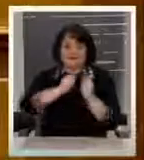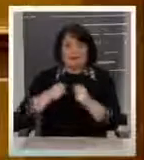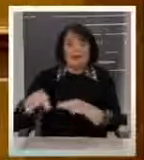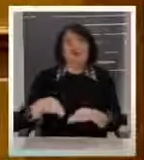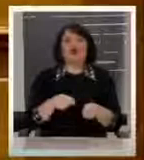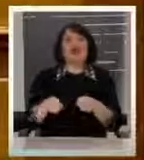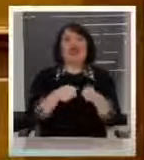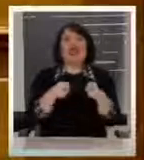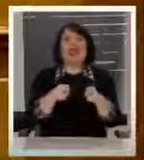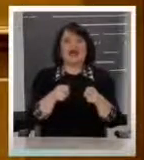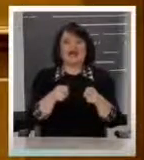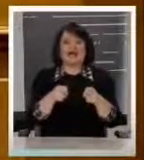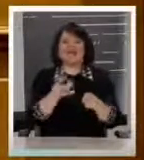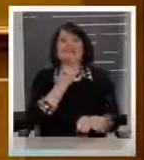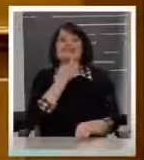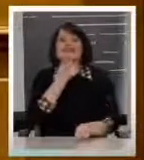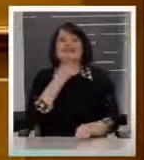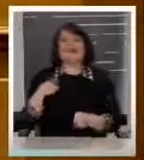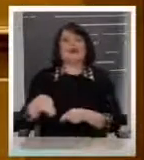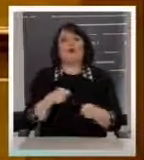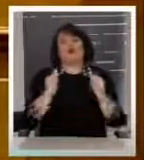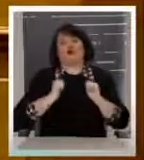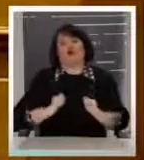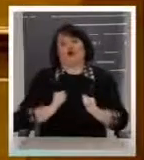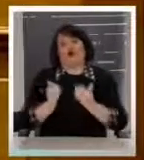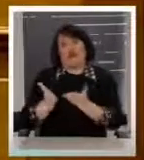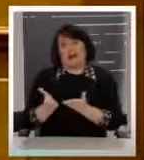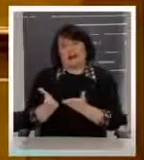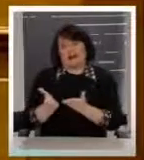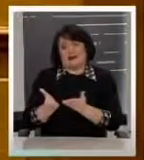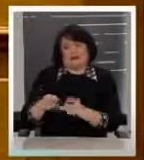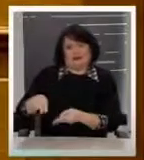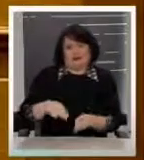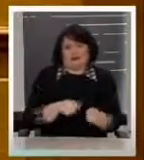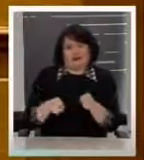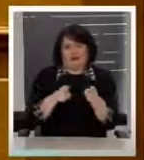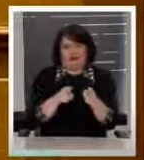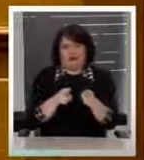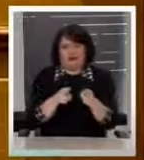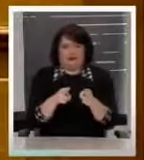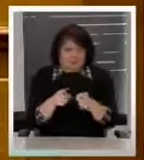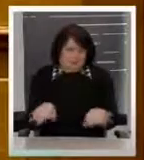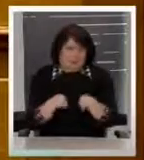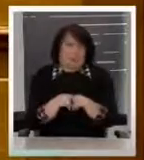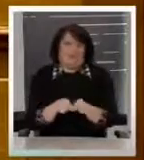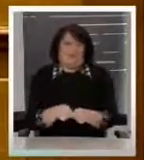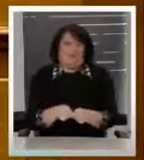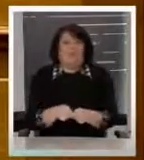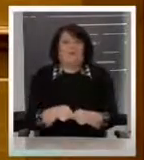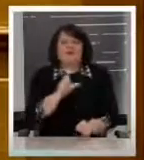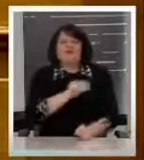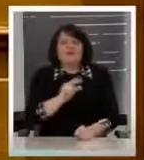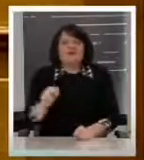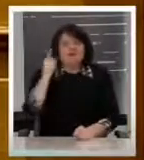Σε ποτάμι του ξηροποτάμου του κυρίου Θοδωράκη, βεβαίως, τον οποίον δεν έχετε τίποτα να χωρίσετε. Έχετε ακριβώς την